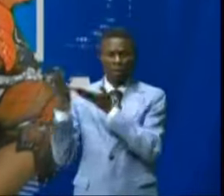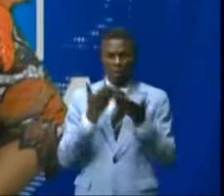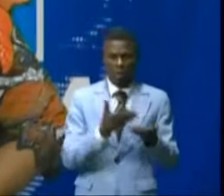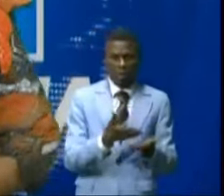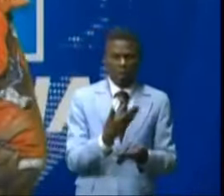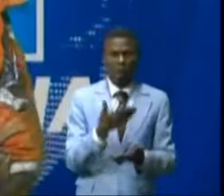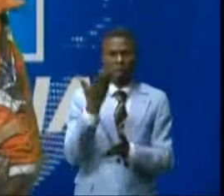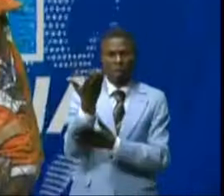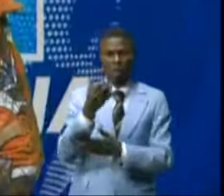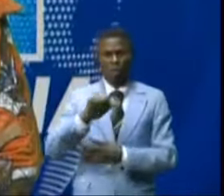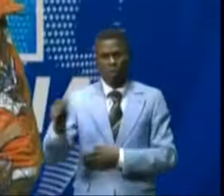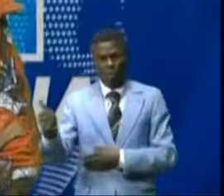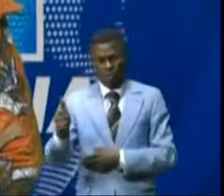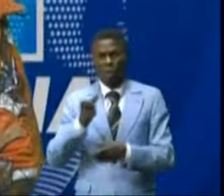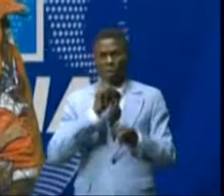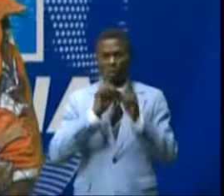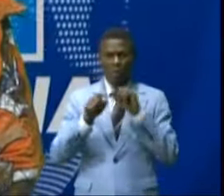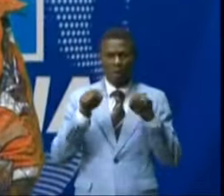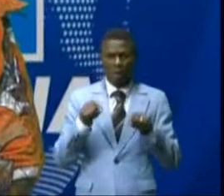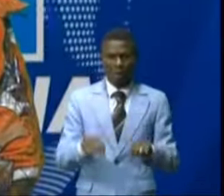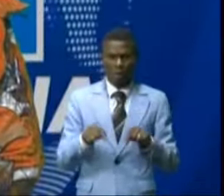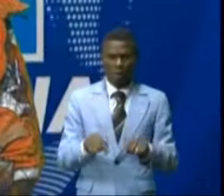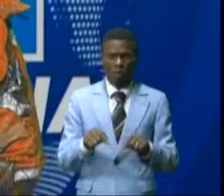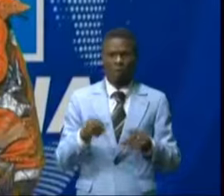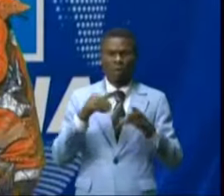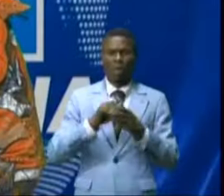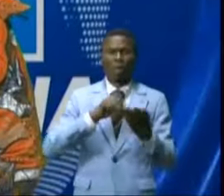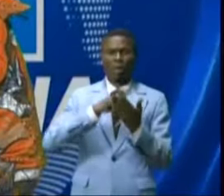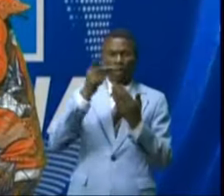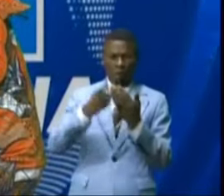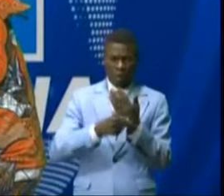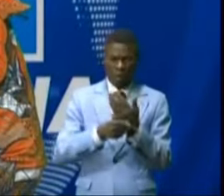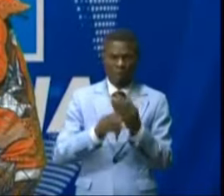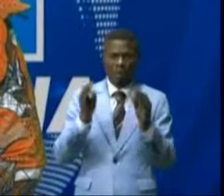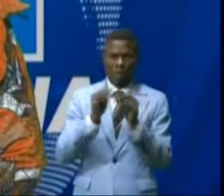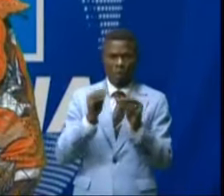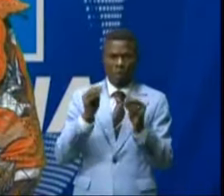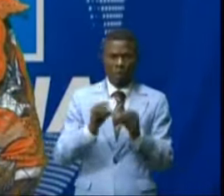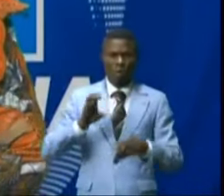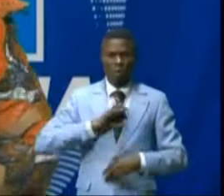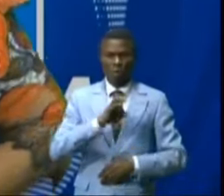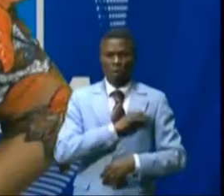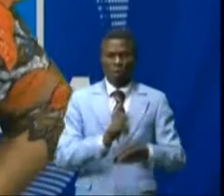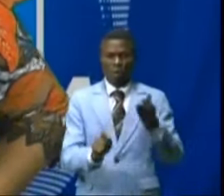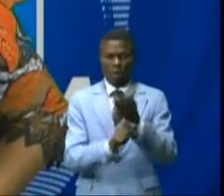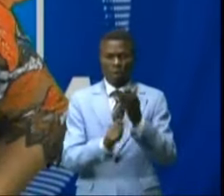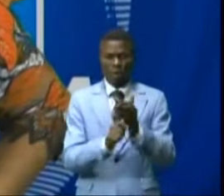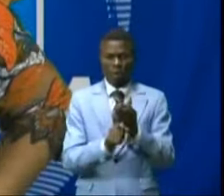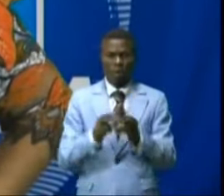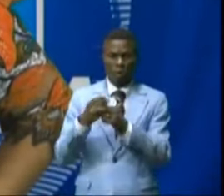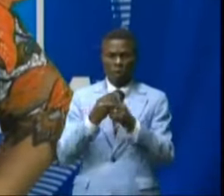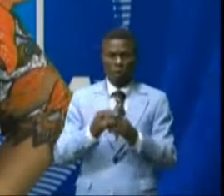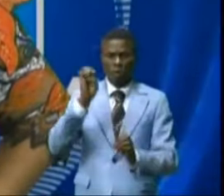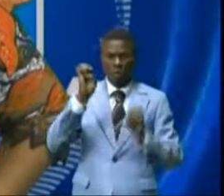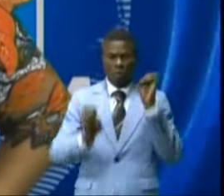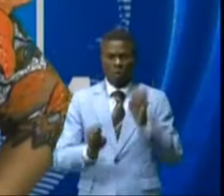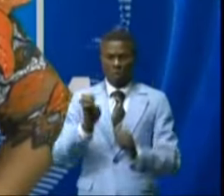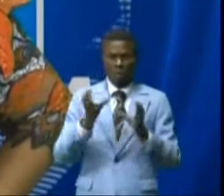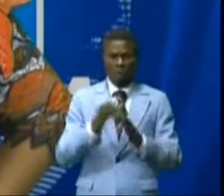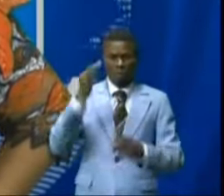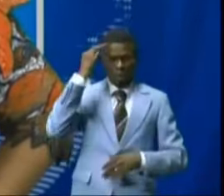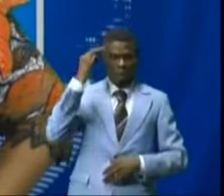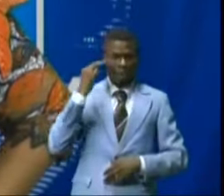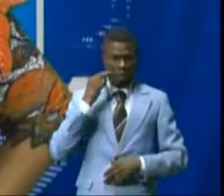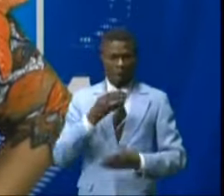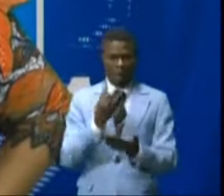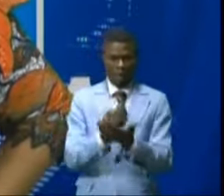autres recommandations? Ce sont là les points inscrits à l'ordre du jour de la réunion du comité technique de suivi et évaluation avec le ministère